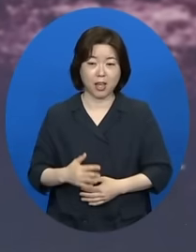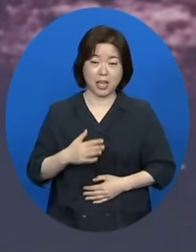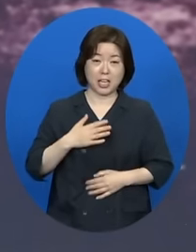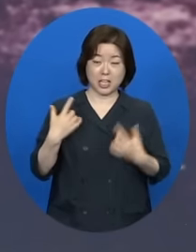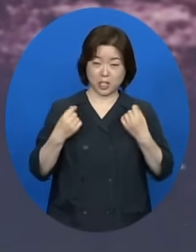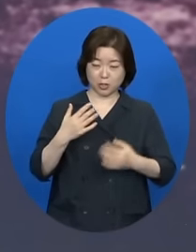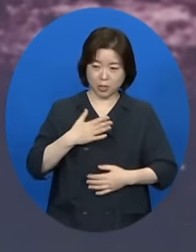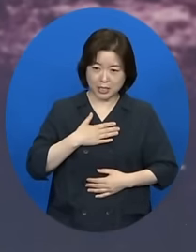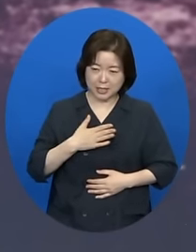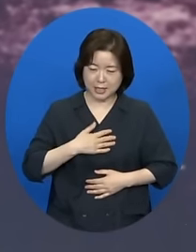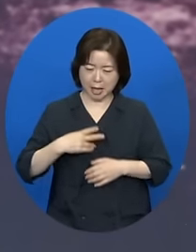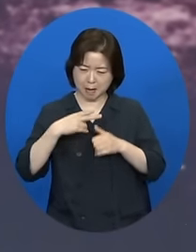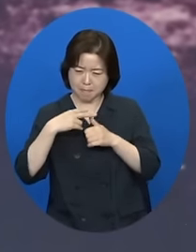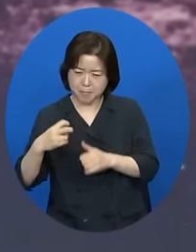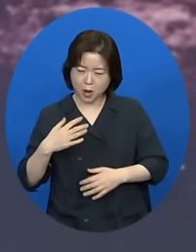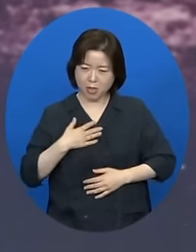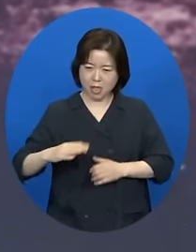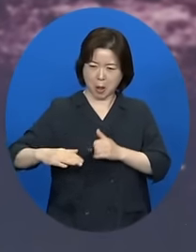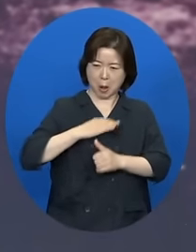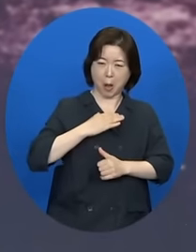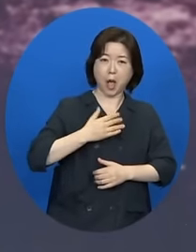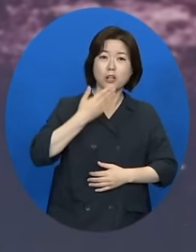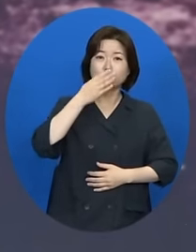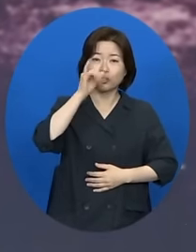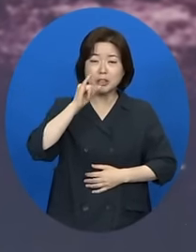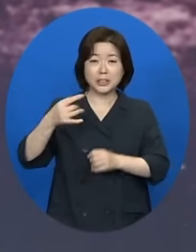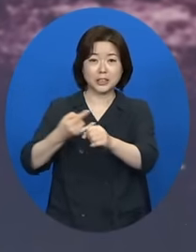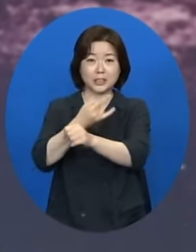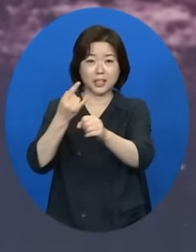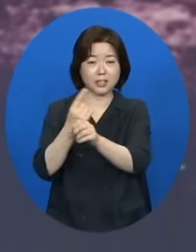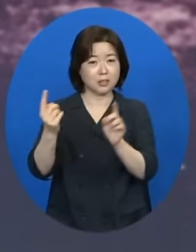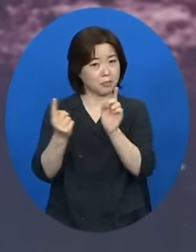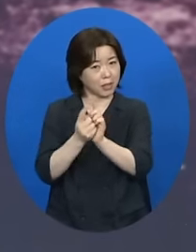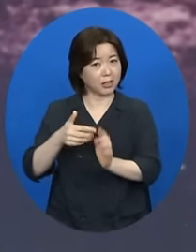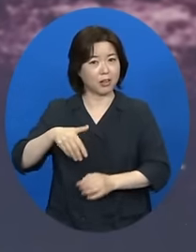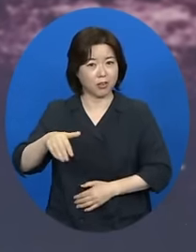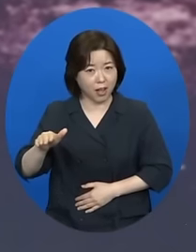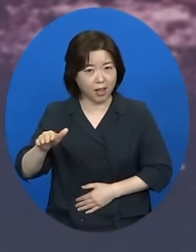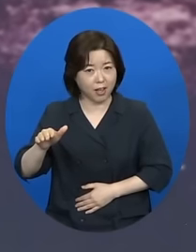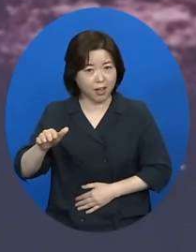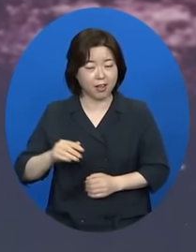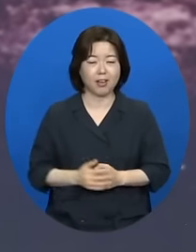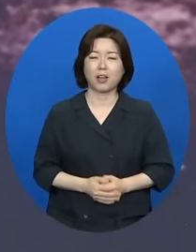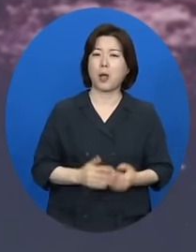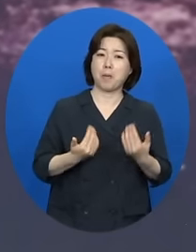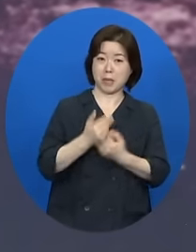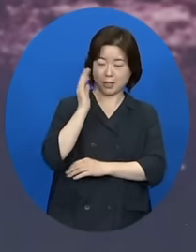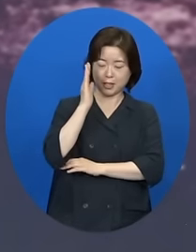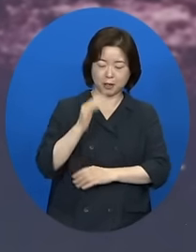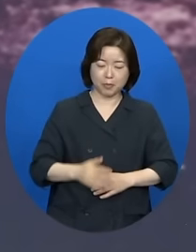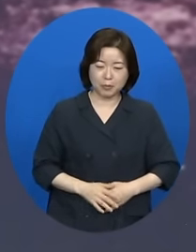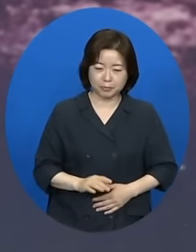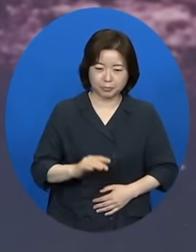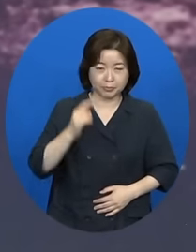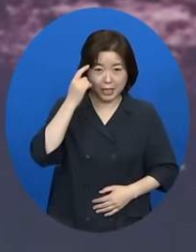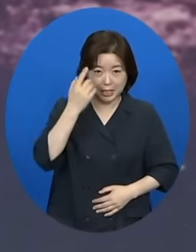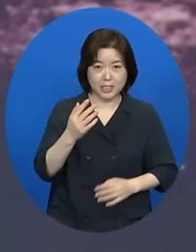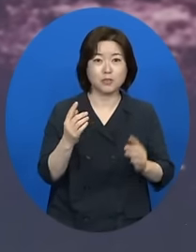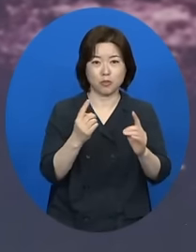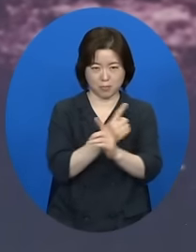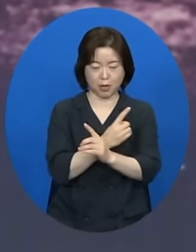나를 미워하고 죽일지도 모르는 그 에서를 찾아가겠습니까? 반대로 얘기하면 일반적으로 이렇게 질문을